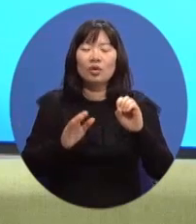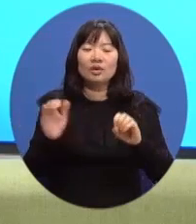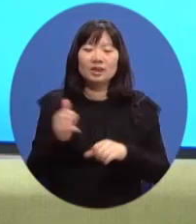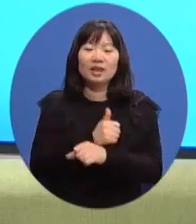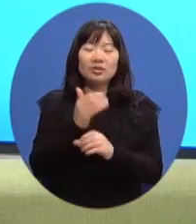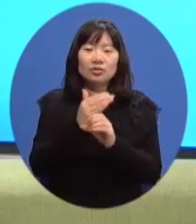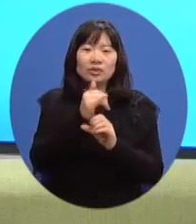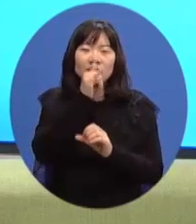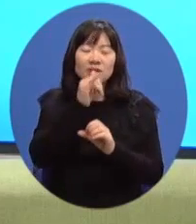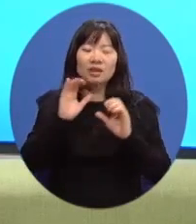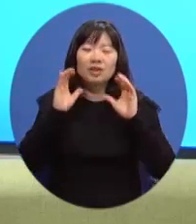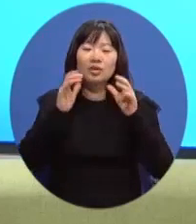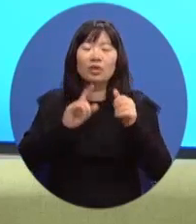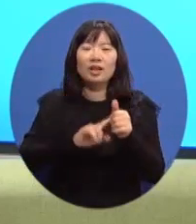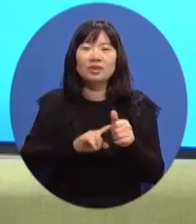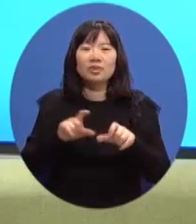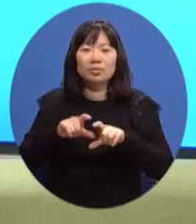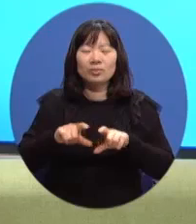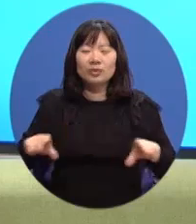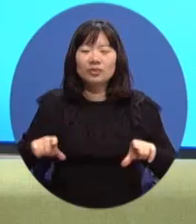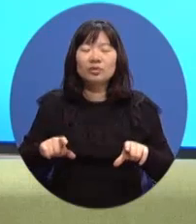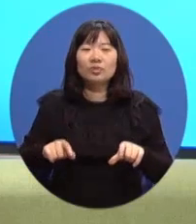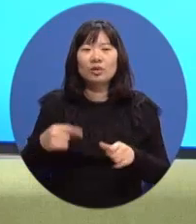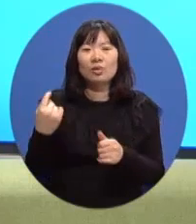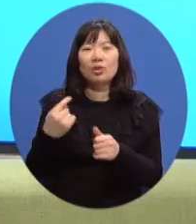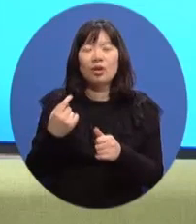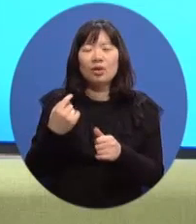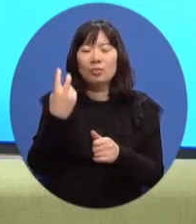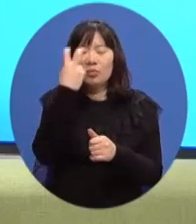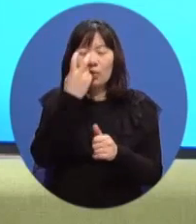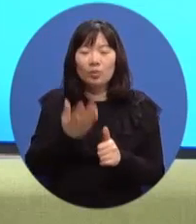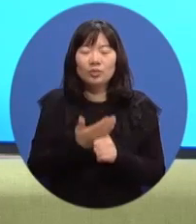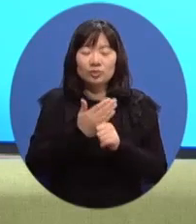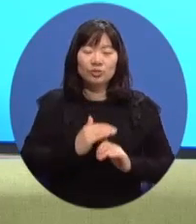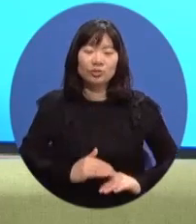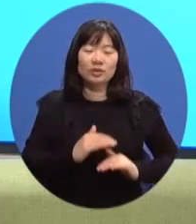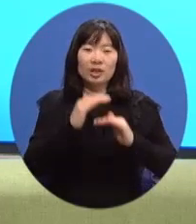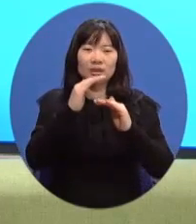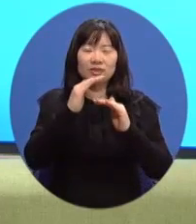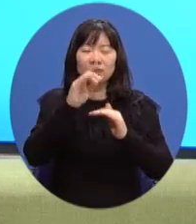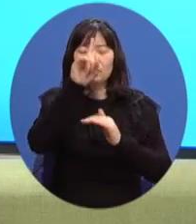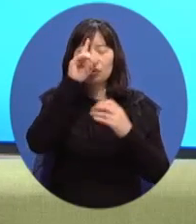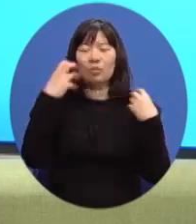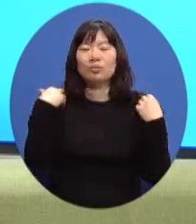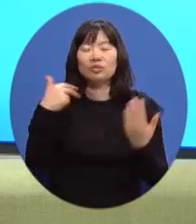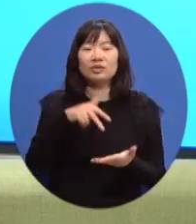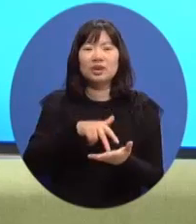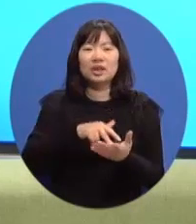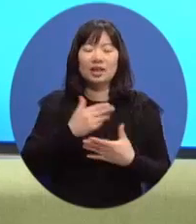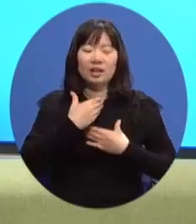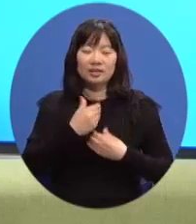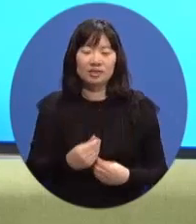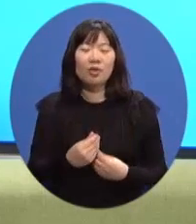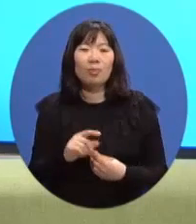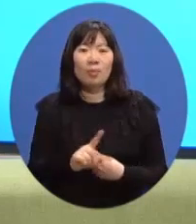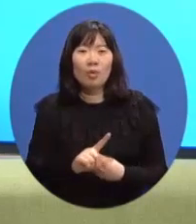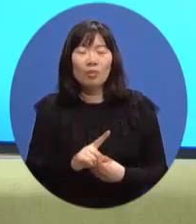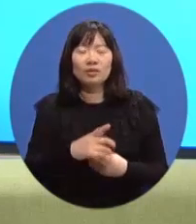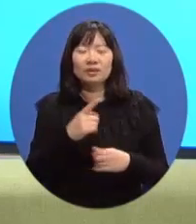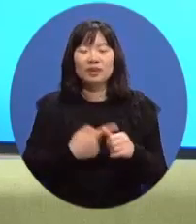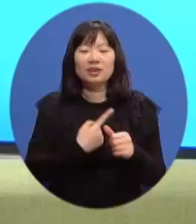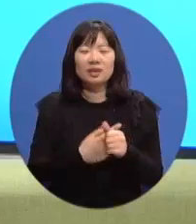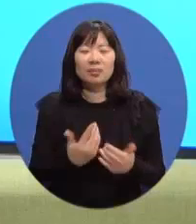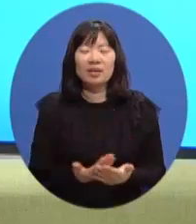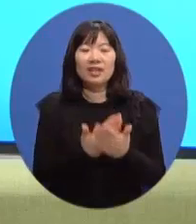기관이고요. 영아들은 표준 보육 과정이라는 국가 수준의 보육 과정을 통해서 안정감 있고 또